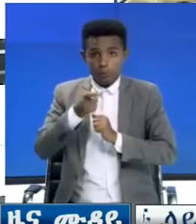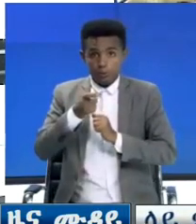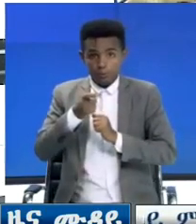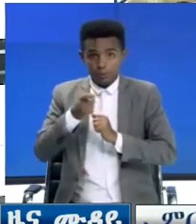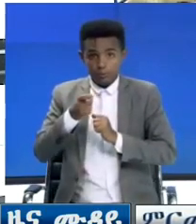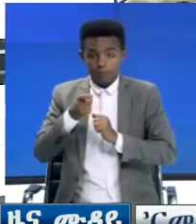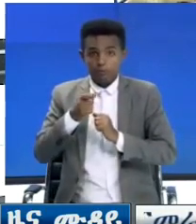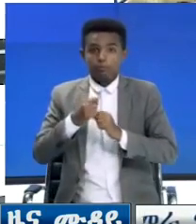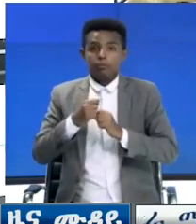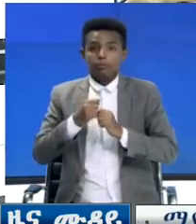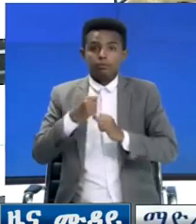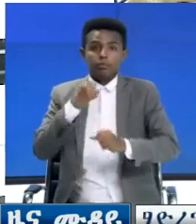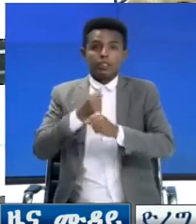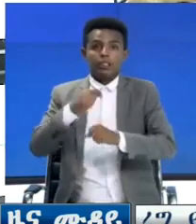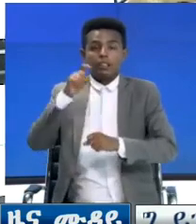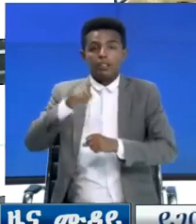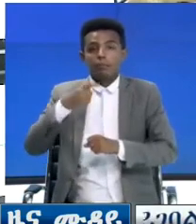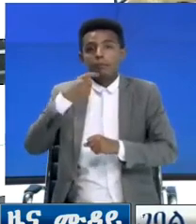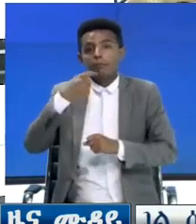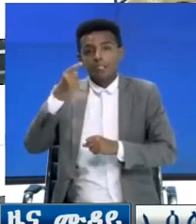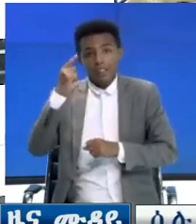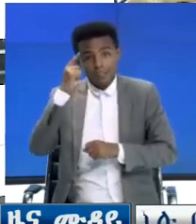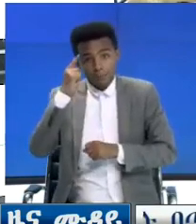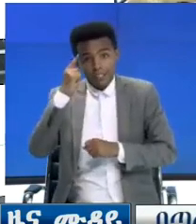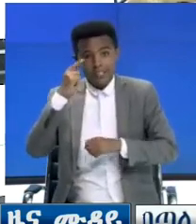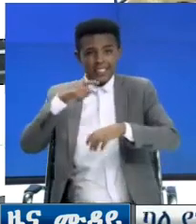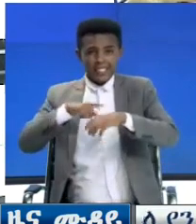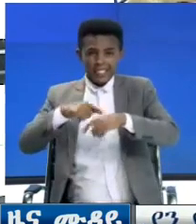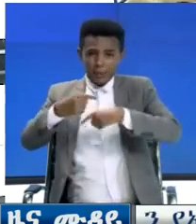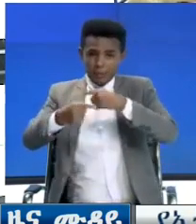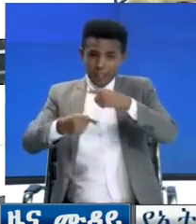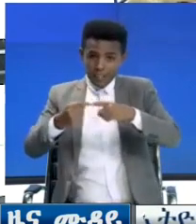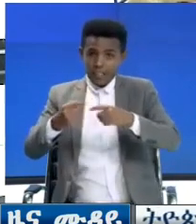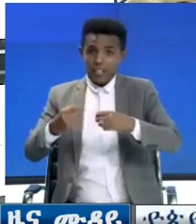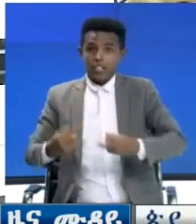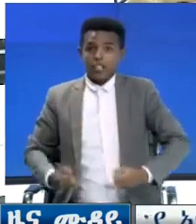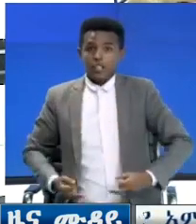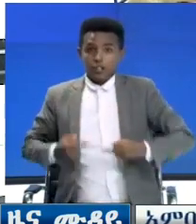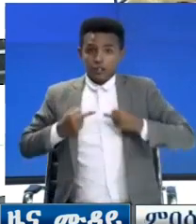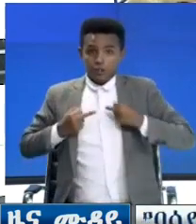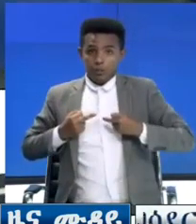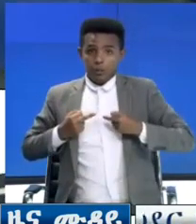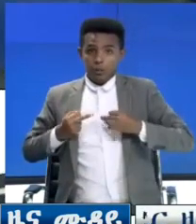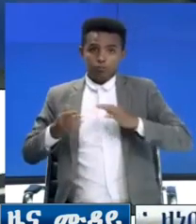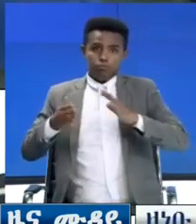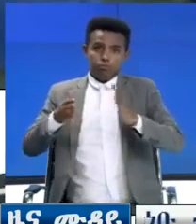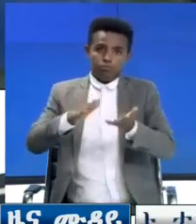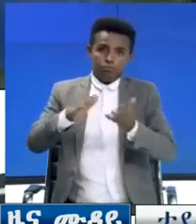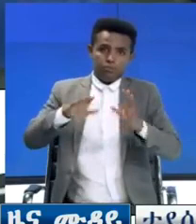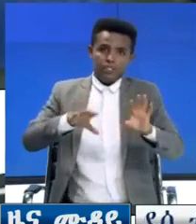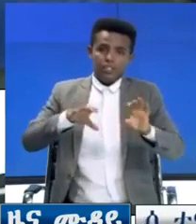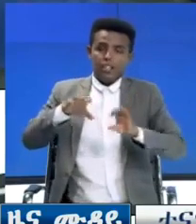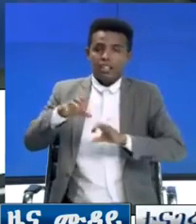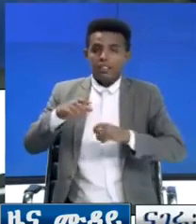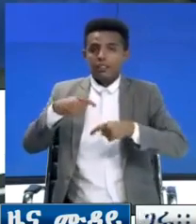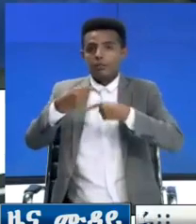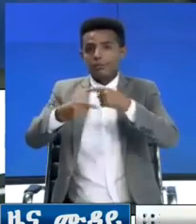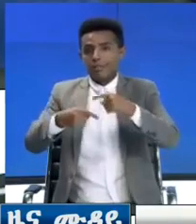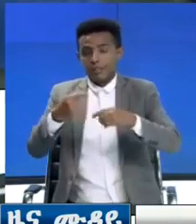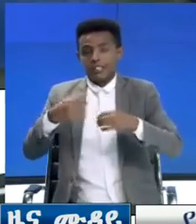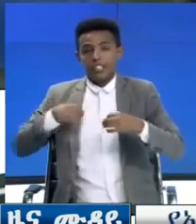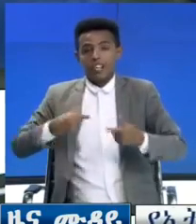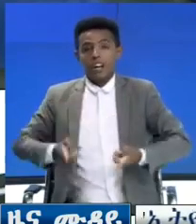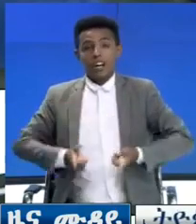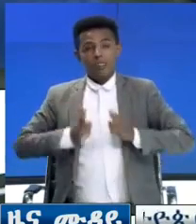ይገባል ብዬ አስባለሁ። ጊዜ በሄደ ቁጥር የሰው ልጅ ህይወት እየተቀጠፈ ነው። ይሄ የኛ አኗኗር ይታወቃል፣